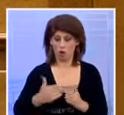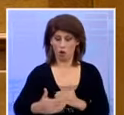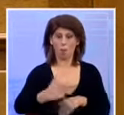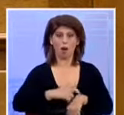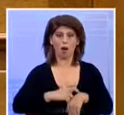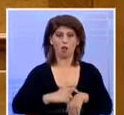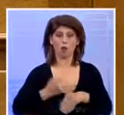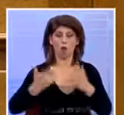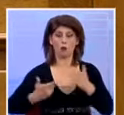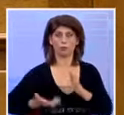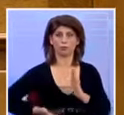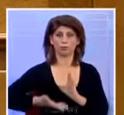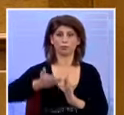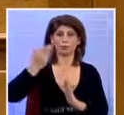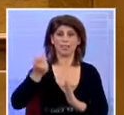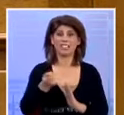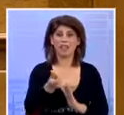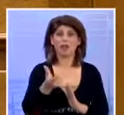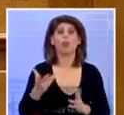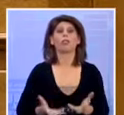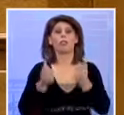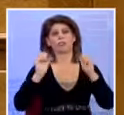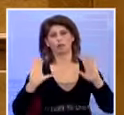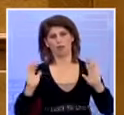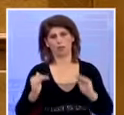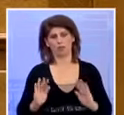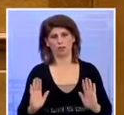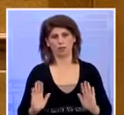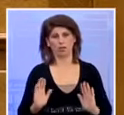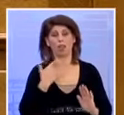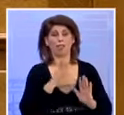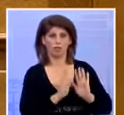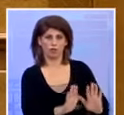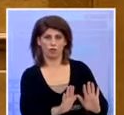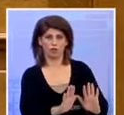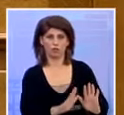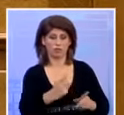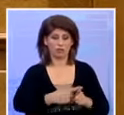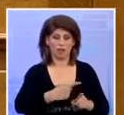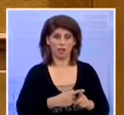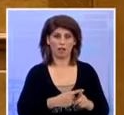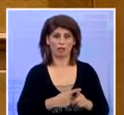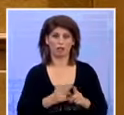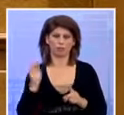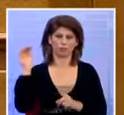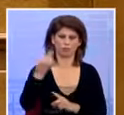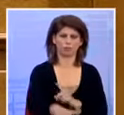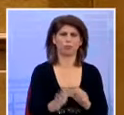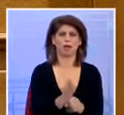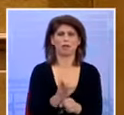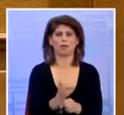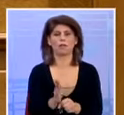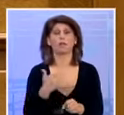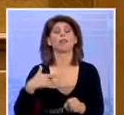ανεβαίνει ο λογαριασμός και σε λίγο δεν θα σώζεται η κατάσταση. Και δεν πρόκειται να σας αφήσουμε να παρασύρετε τη χώρα σε καταστροφή. Και δεν θα